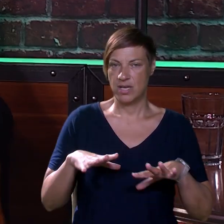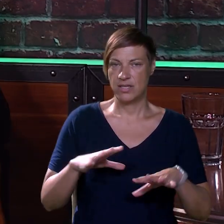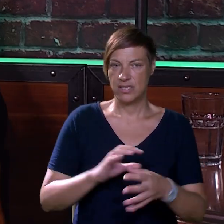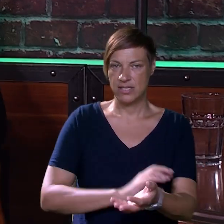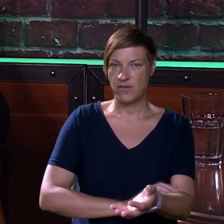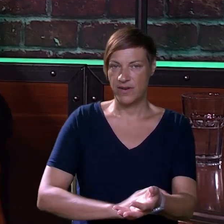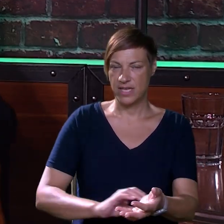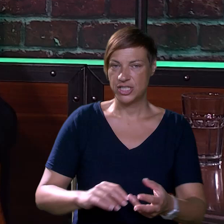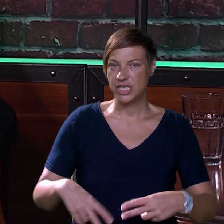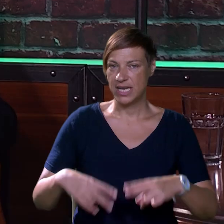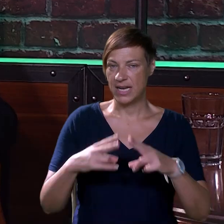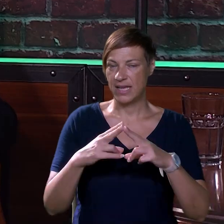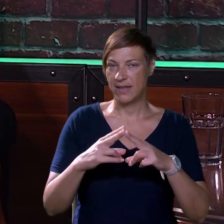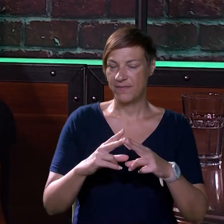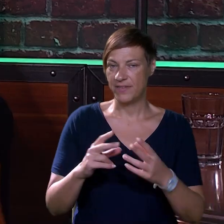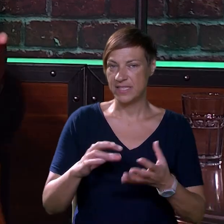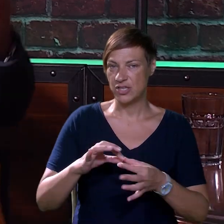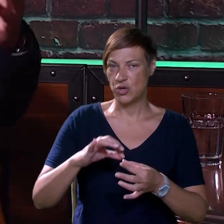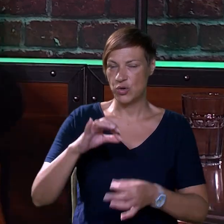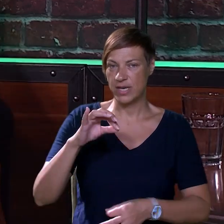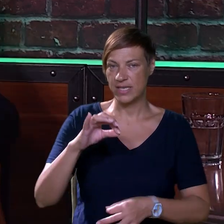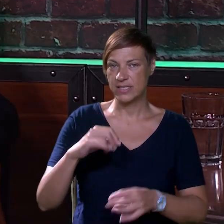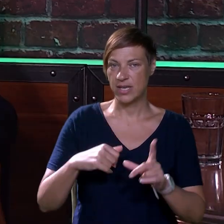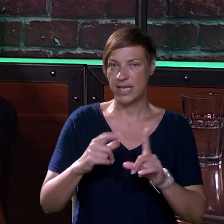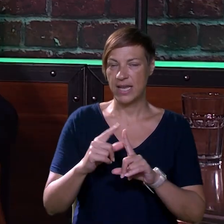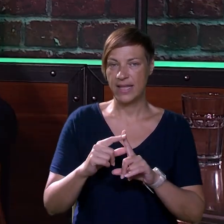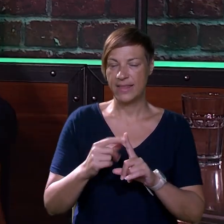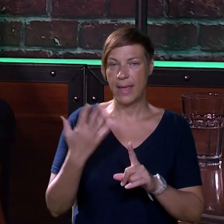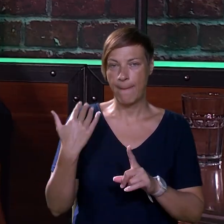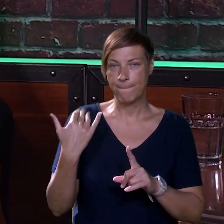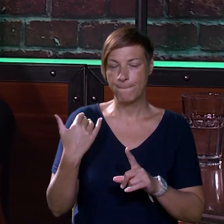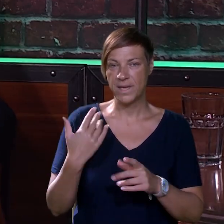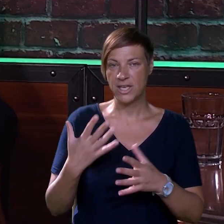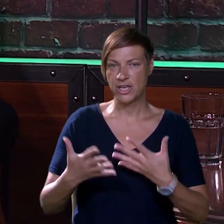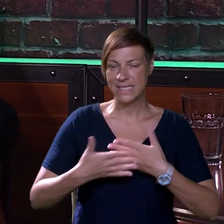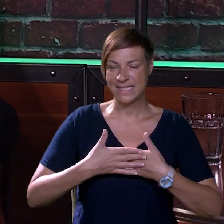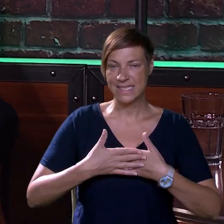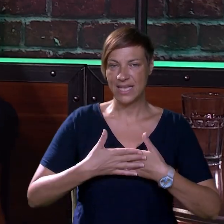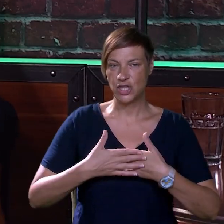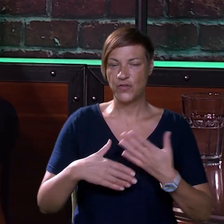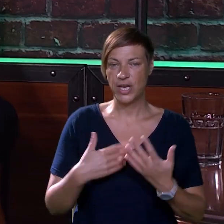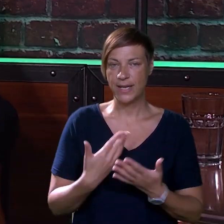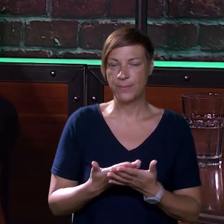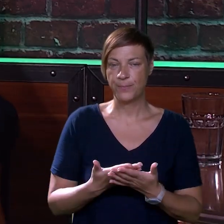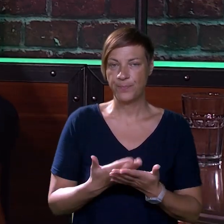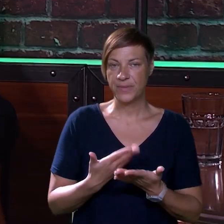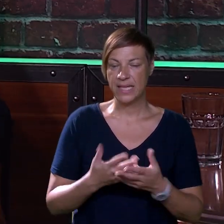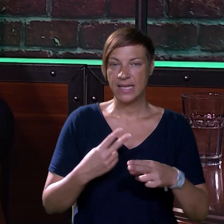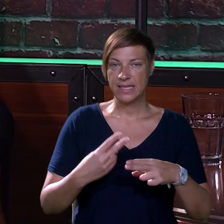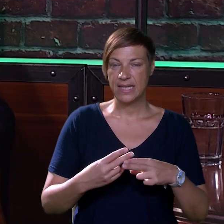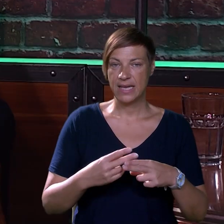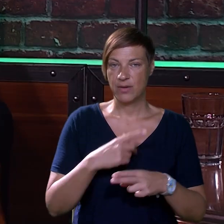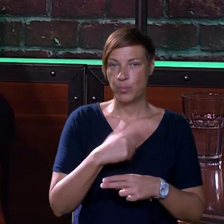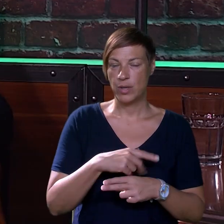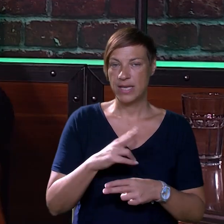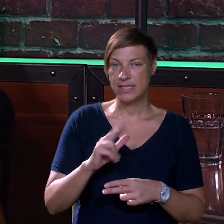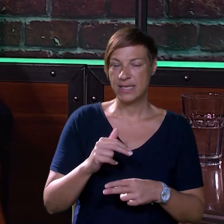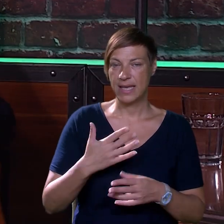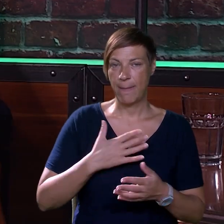žile. Visoko na ishodištu, znači ta LAD, kako mi zovemo, bio je zatvoren. I takav bolesnik mi smo